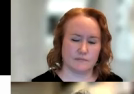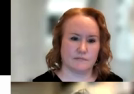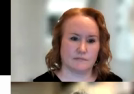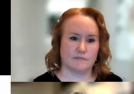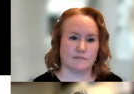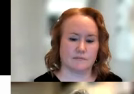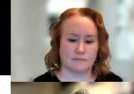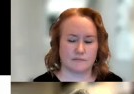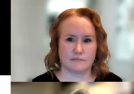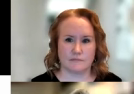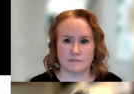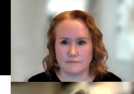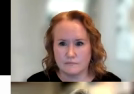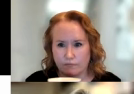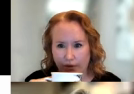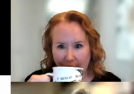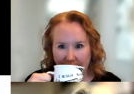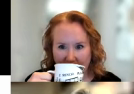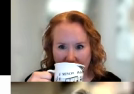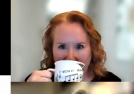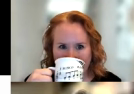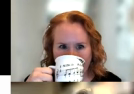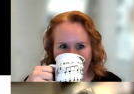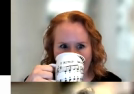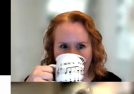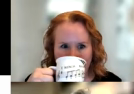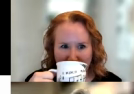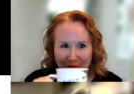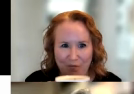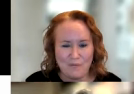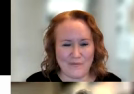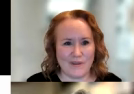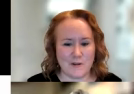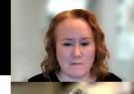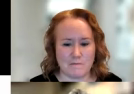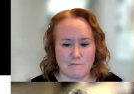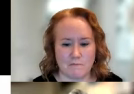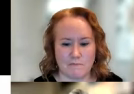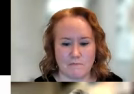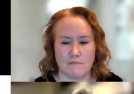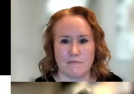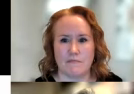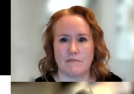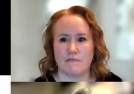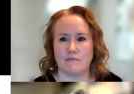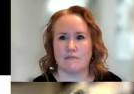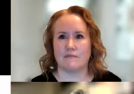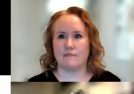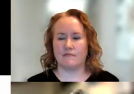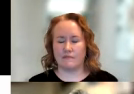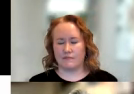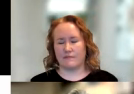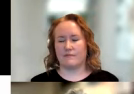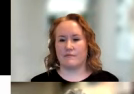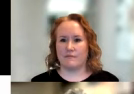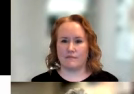Bufdir. Disse 300 forslag til tiltak, pluss en del som har kommet fra internt hold, så vurdert I denne